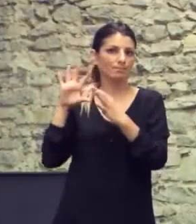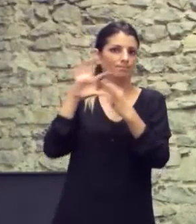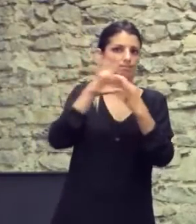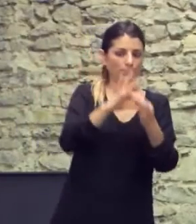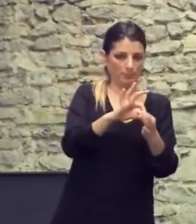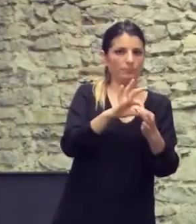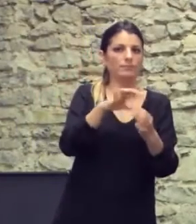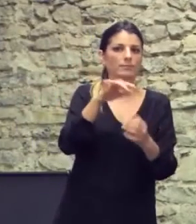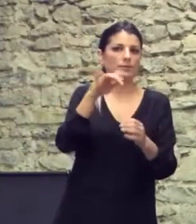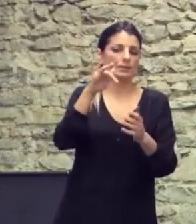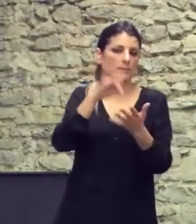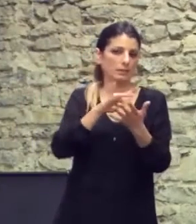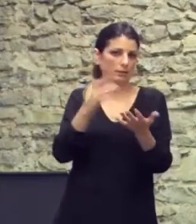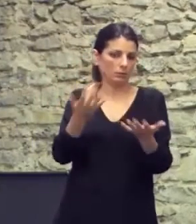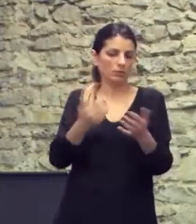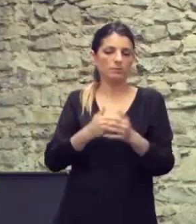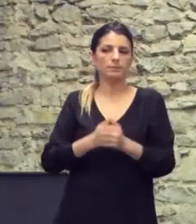baldin bagara hemen,